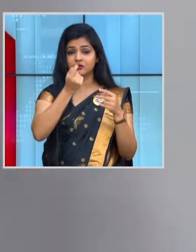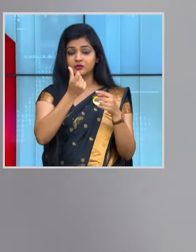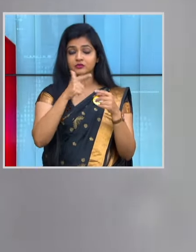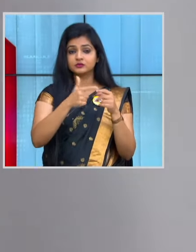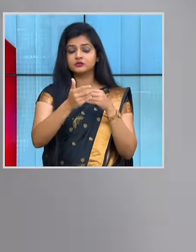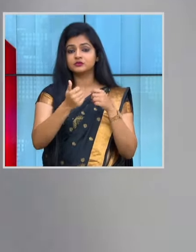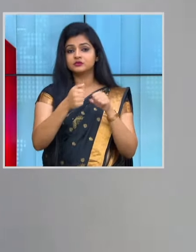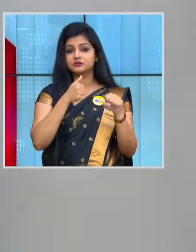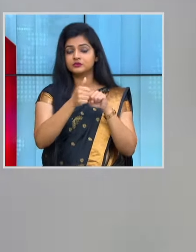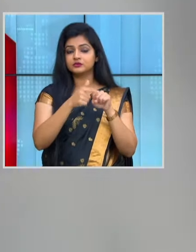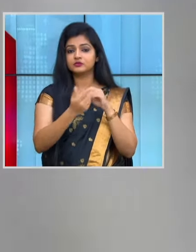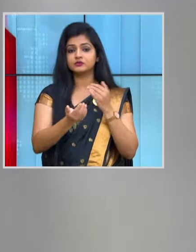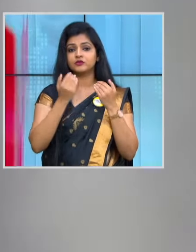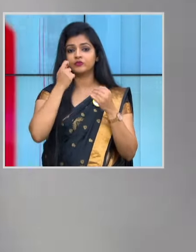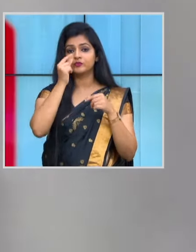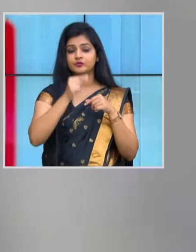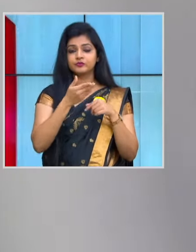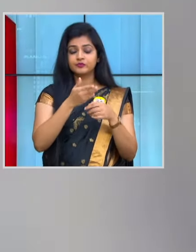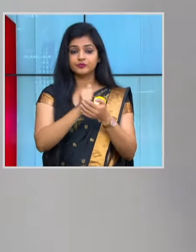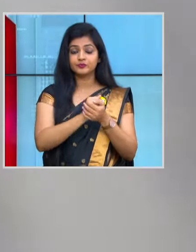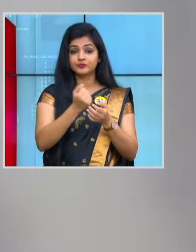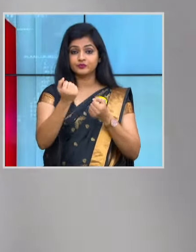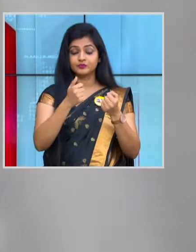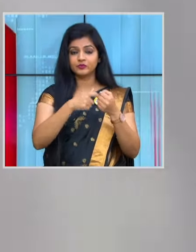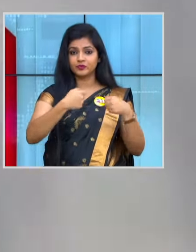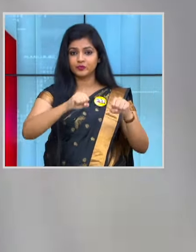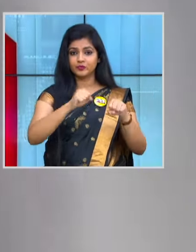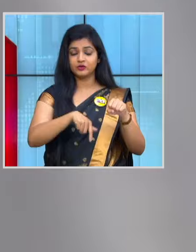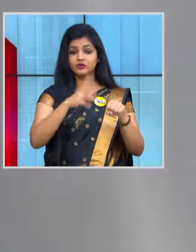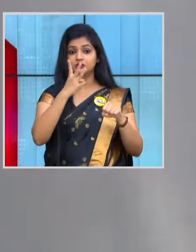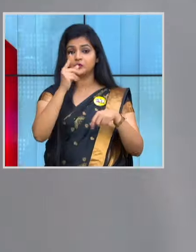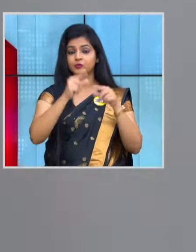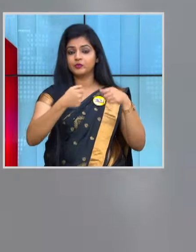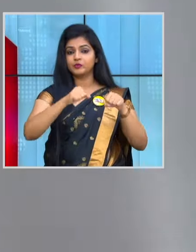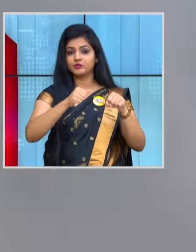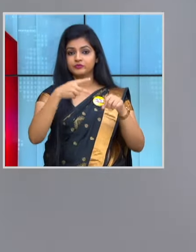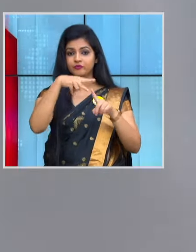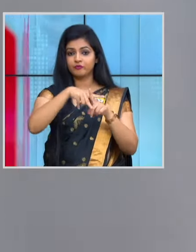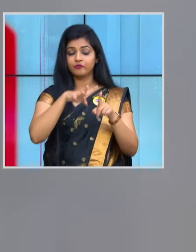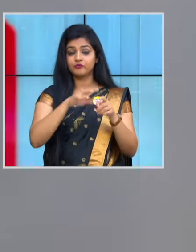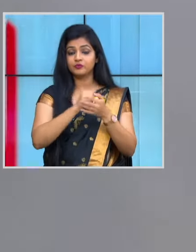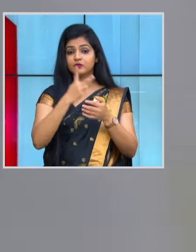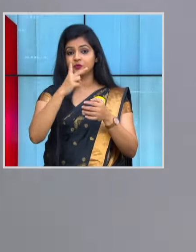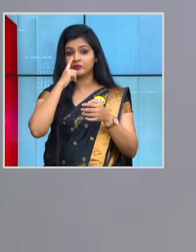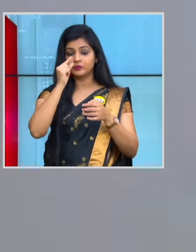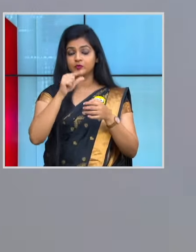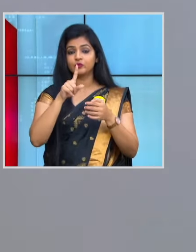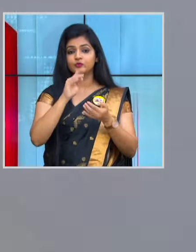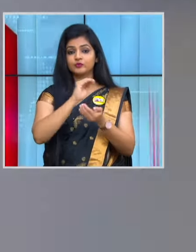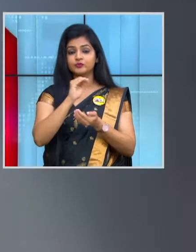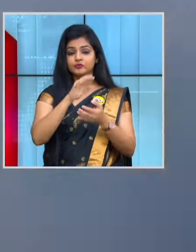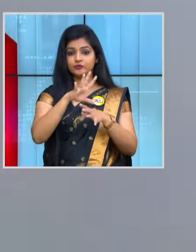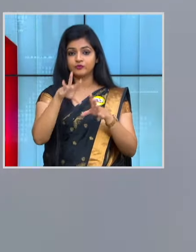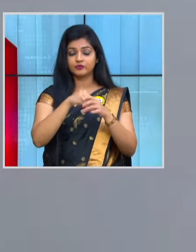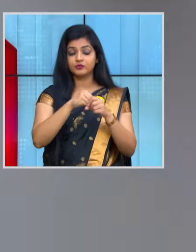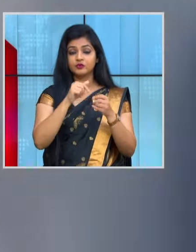വലിയൊരു അപകടം ഒഴിവായി എന്ന് തന്നെ പറയാം. ഈ വാഹനത്തിൽ, ഈ ഇരുചക്ര വാഹനത്തിൽ 3 പേരാണ് ഉണ്ടായിരുന്നത്. 2 സ്ത്രീകളും 1 കുഞ്ഞും. ഈ